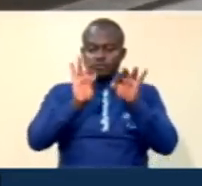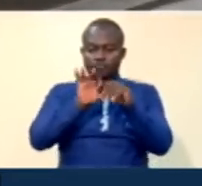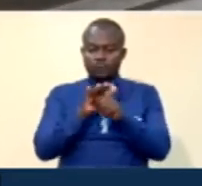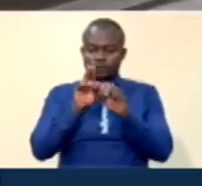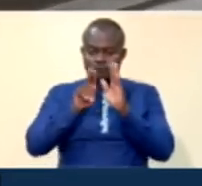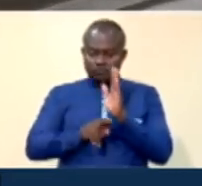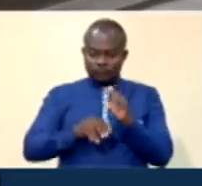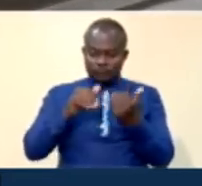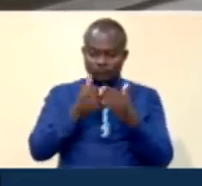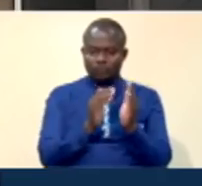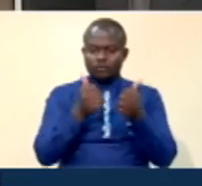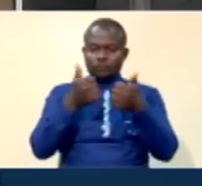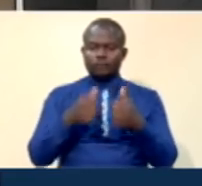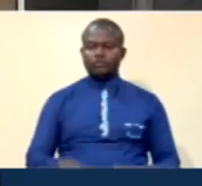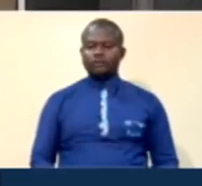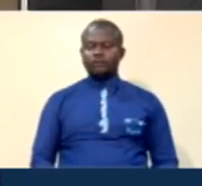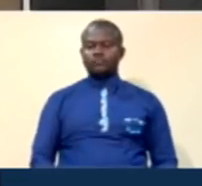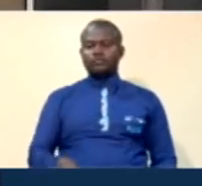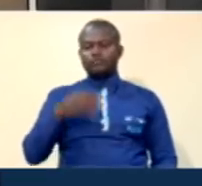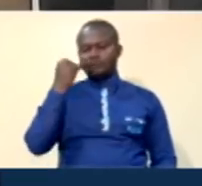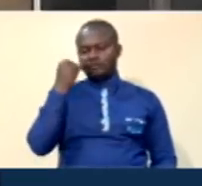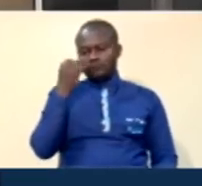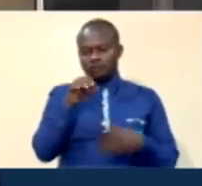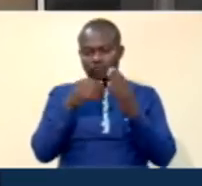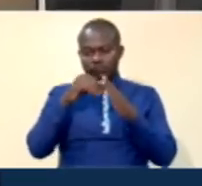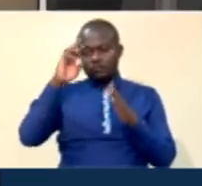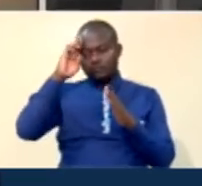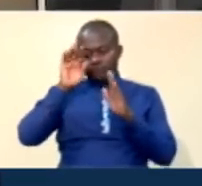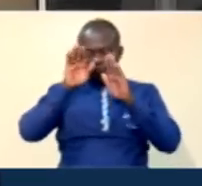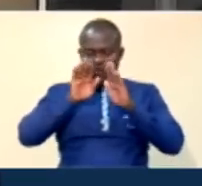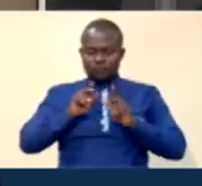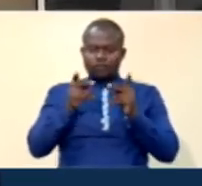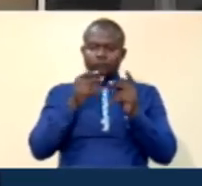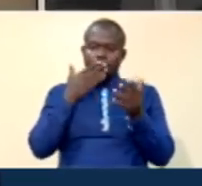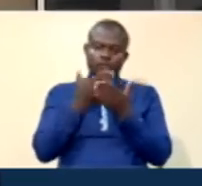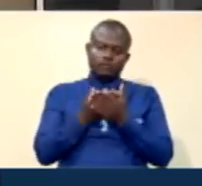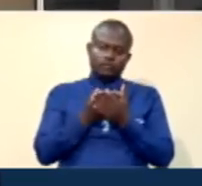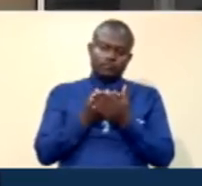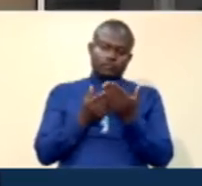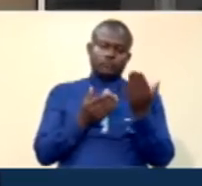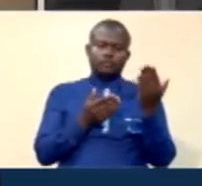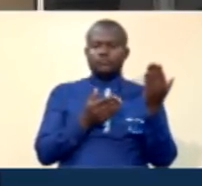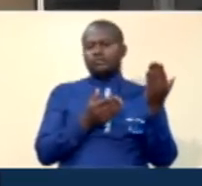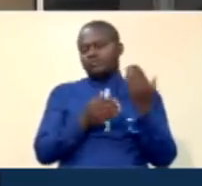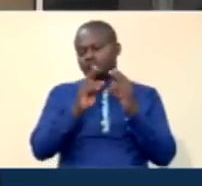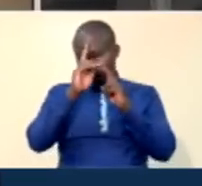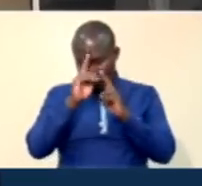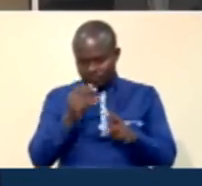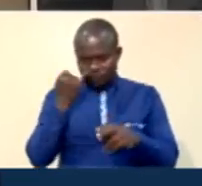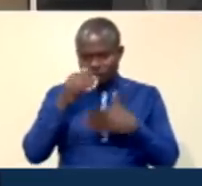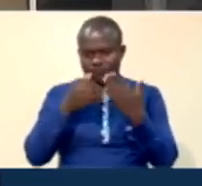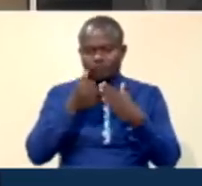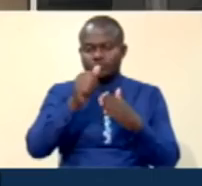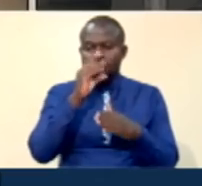y'abazize Jenoside hatunganywa neza. Kuba baruhukiye ahantu heza icyo ya mbere ni icyubahiro tubagomba. Navuga ngo ubwabo baramutse